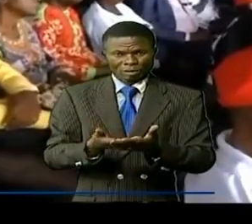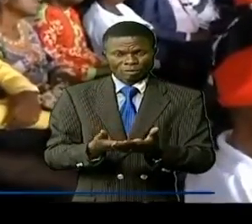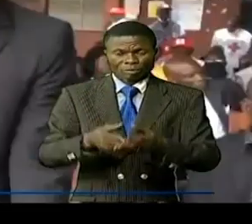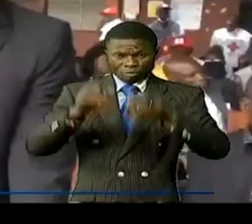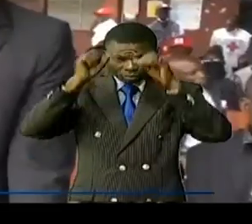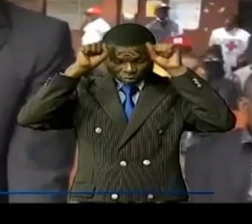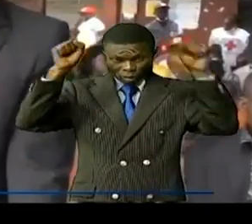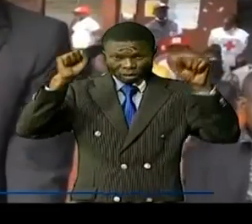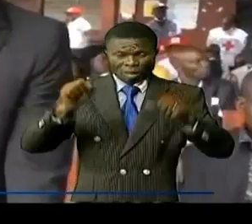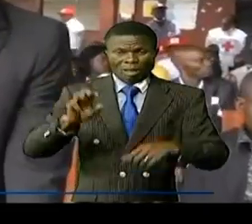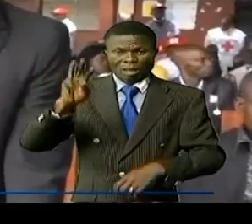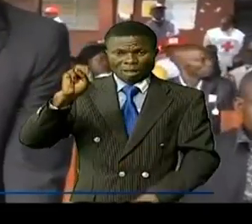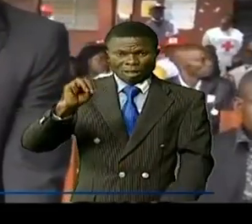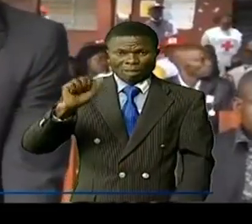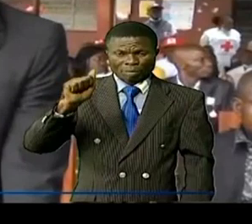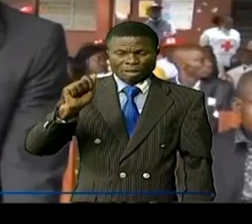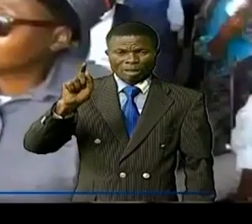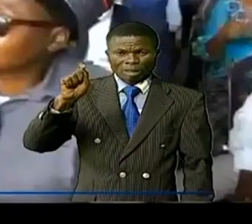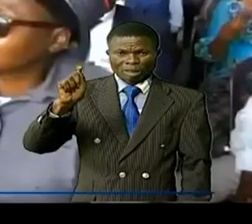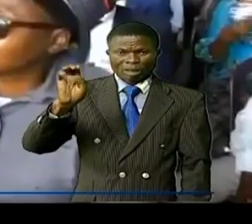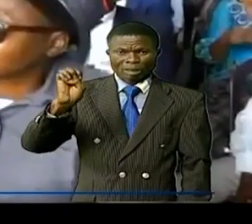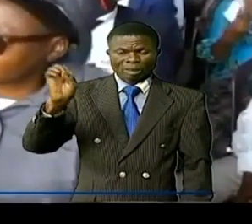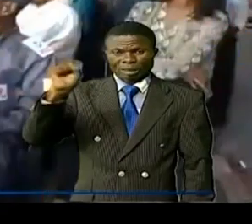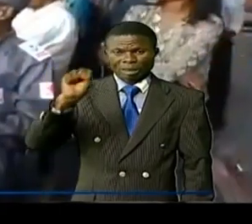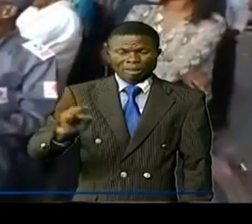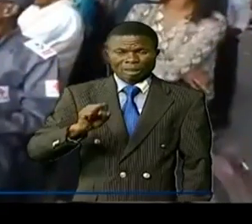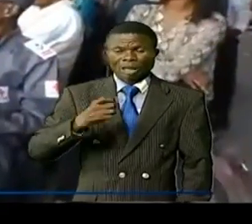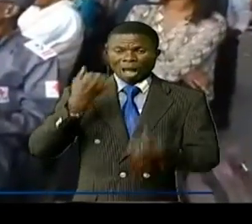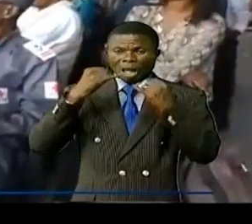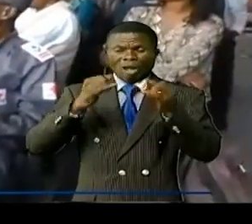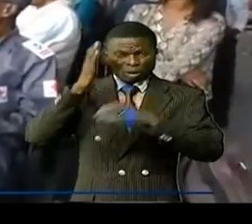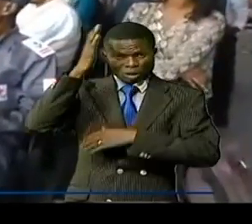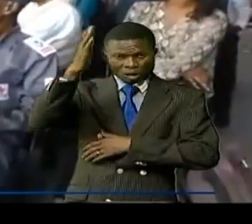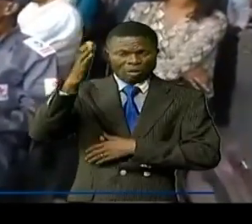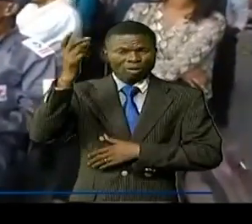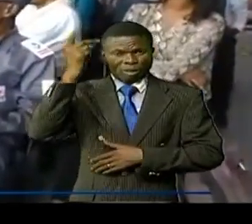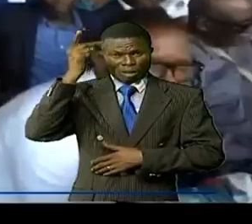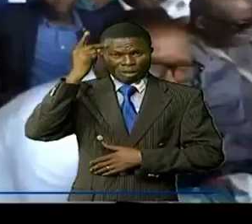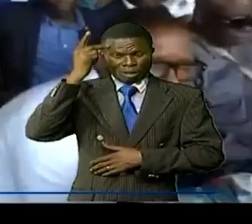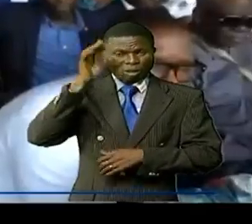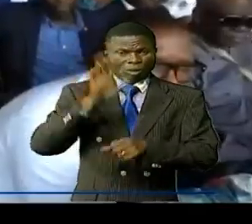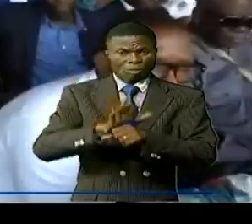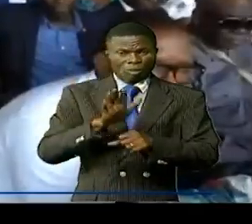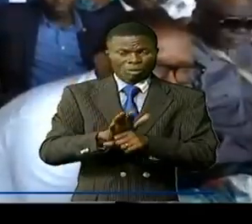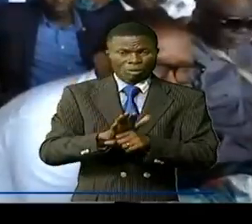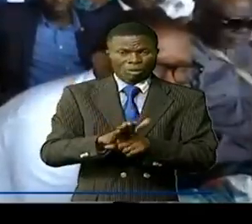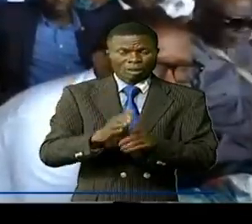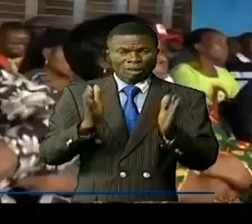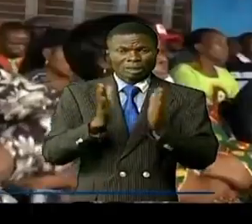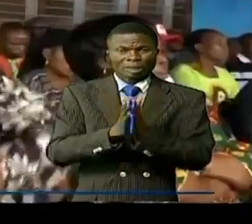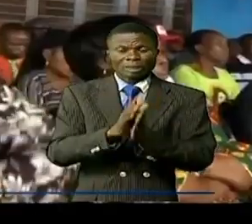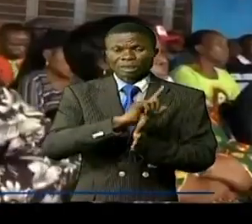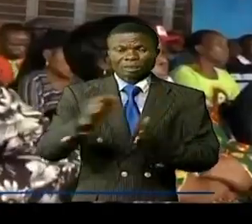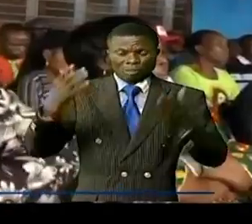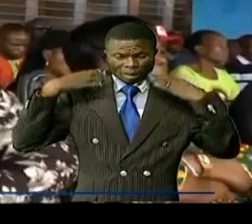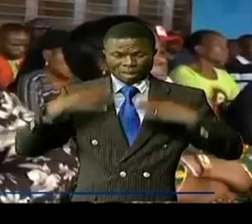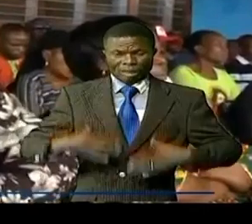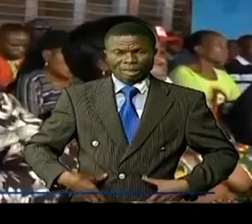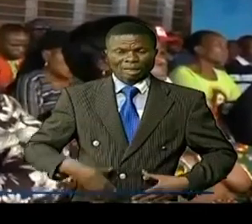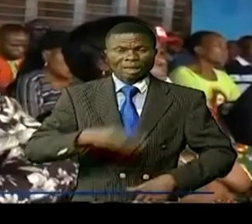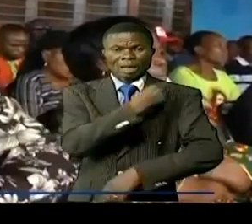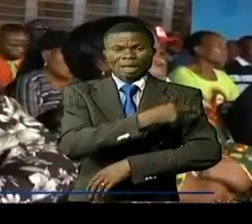président Matisseau a annoncé aux secouristes l'arrivée prochaine à Kinshasa d'un lot des 10 000 tenues de secouristes